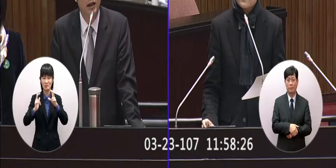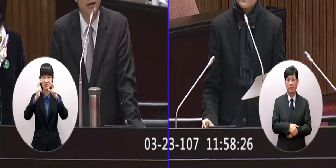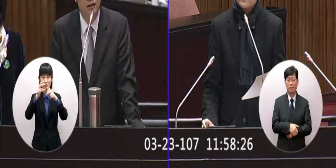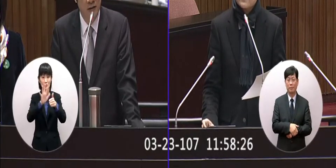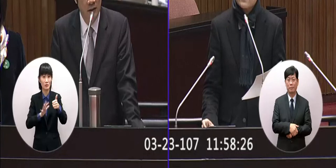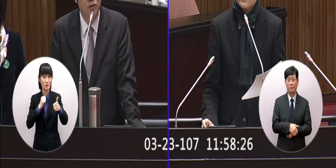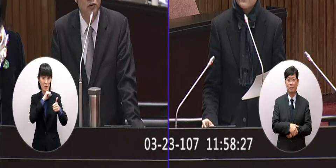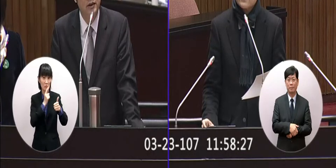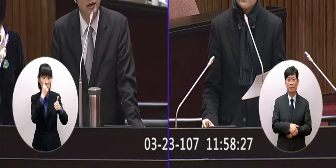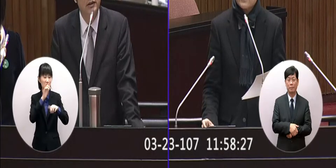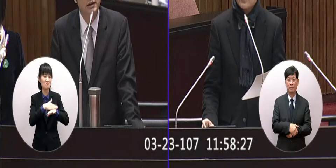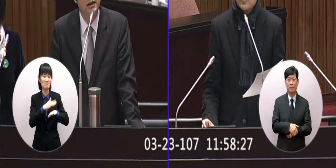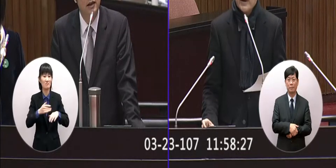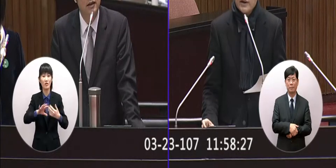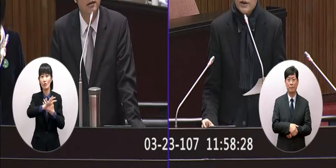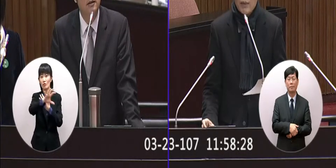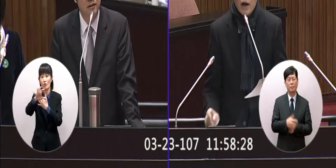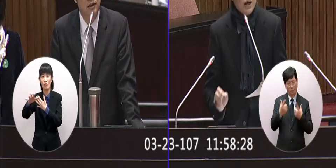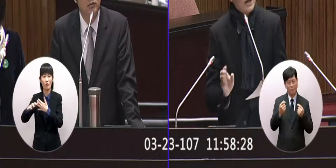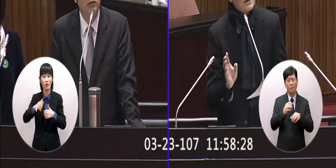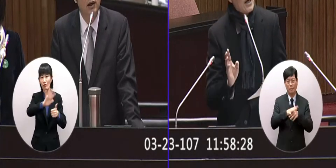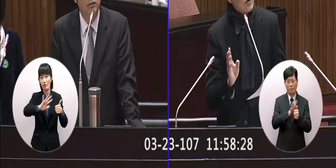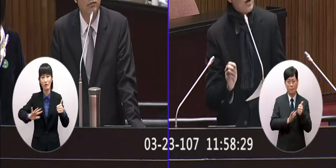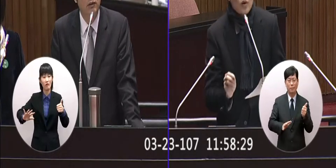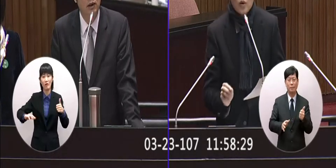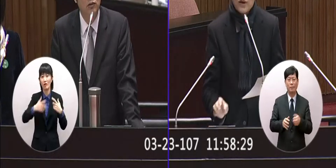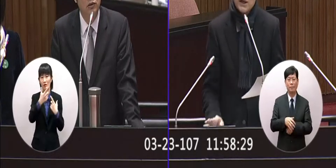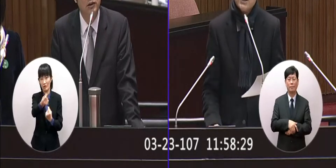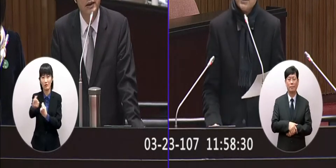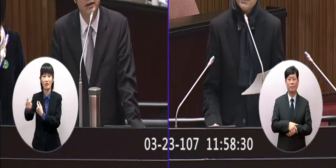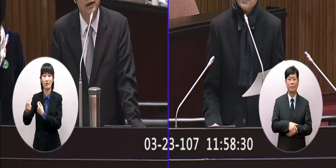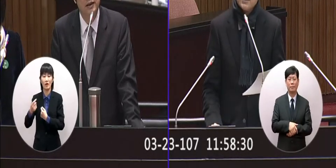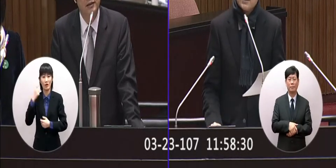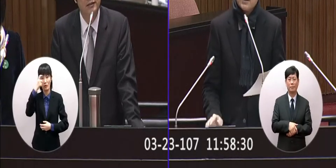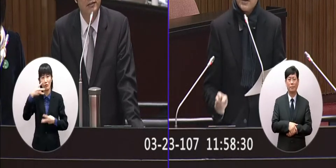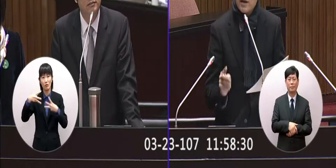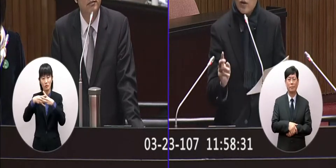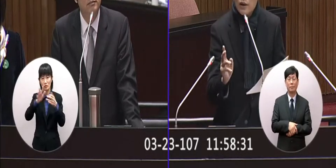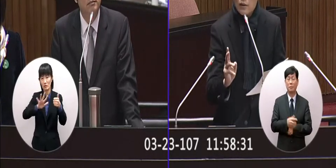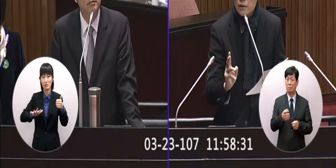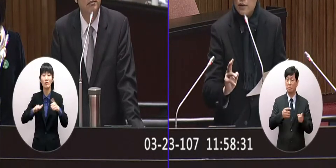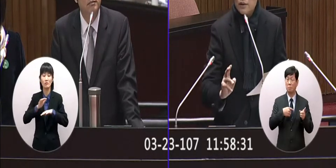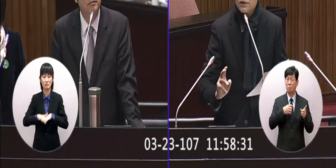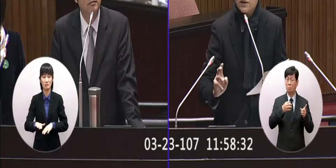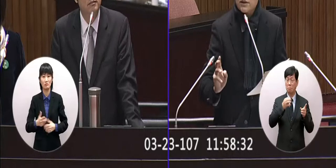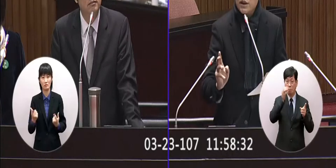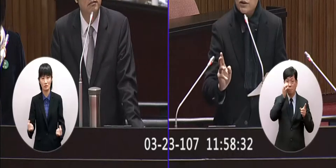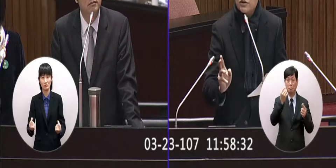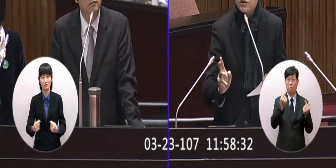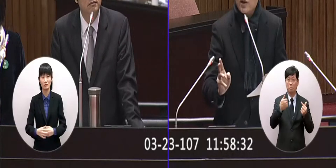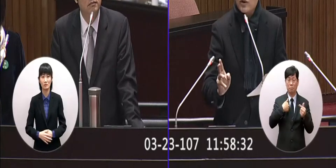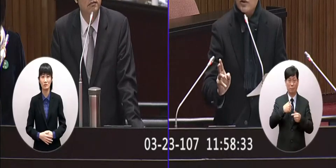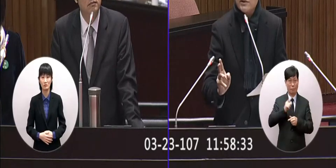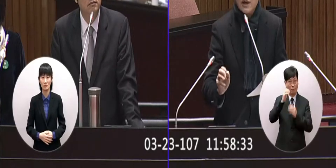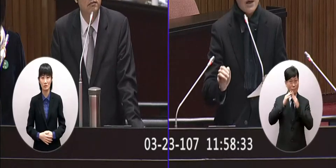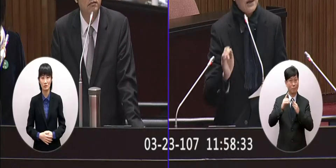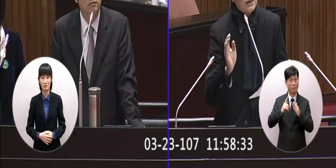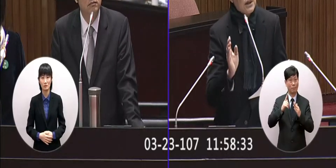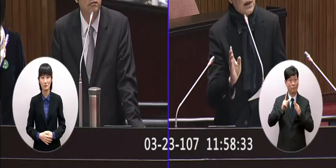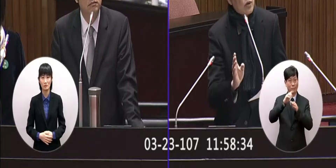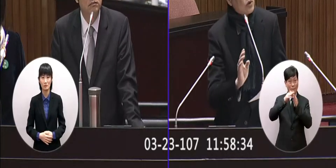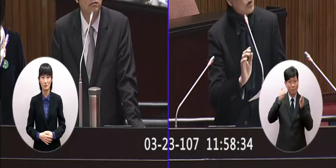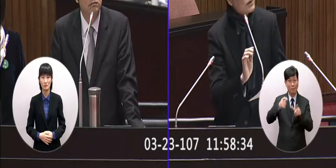有台湾呐，啊，哦，很多国家都会影响， 都会影响嘛哈， 包括因为包括欧洲都会影响。 那你看我们。这个上市上柜公